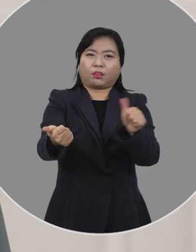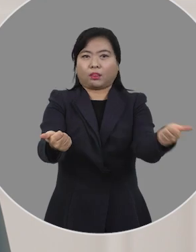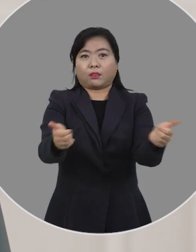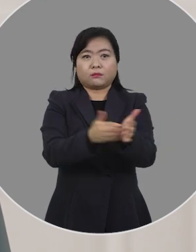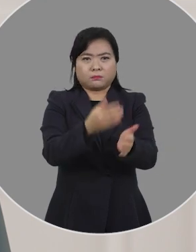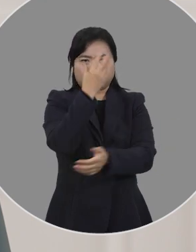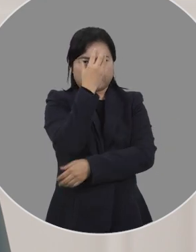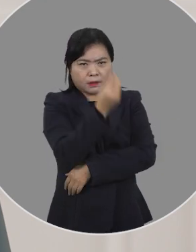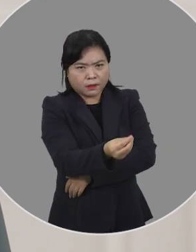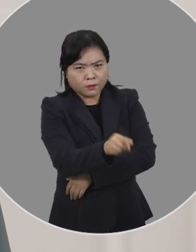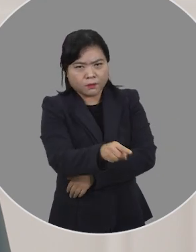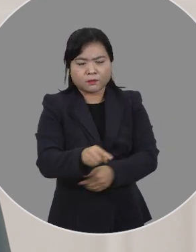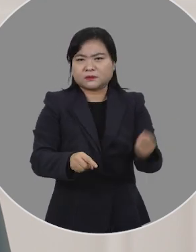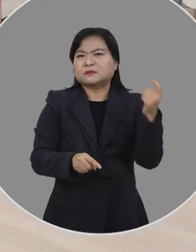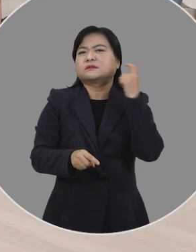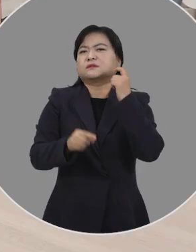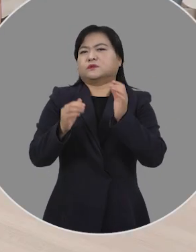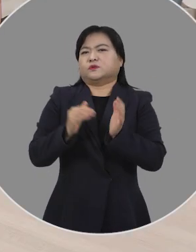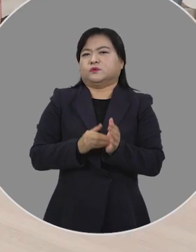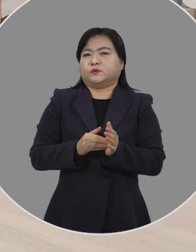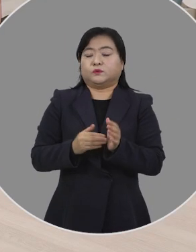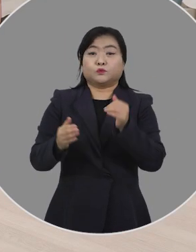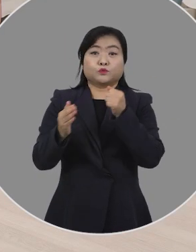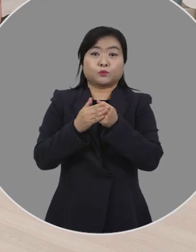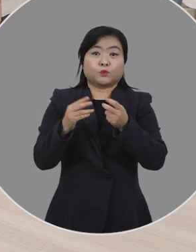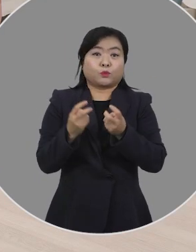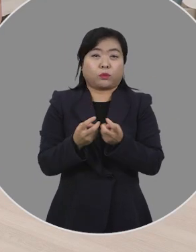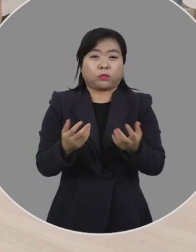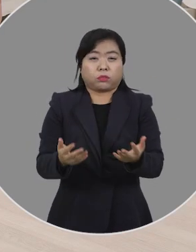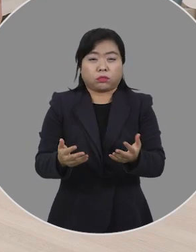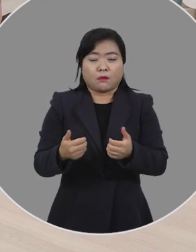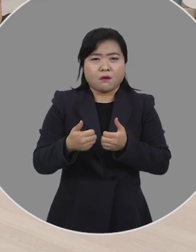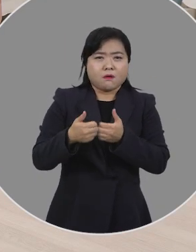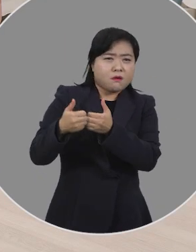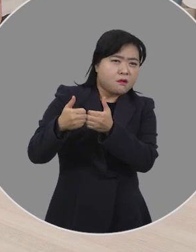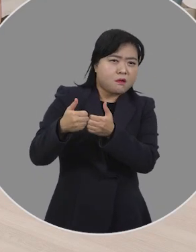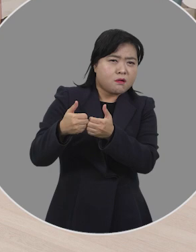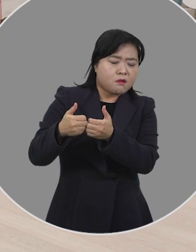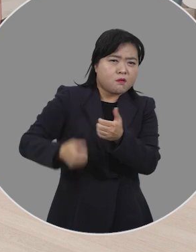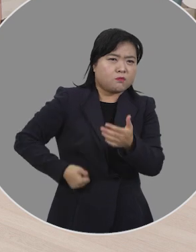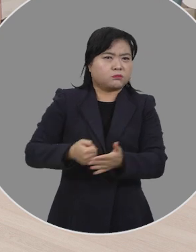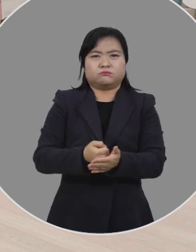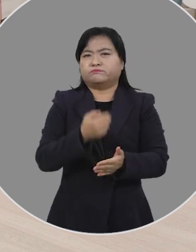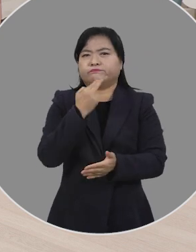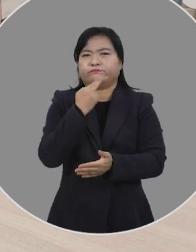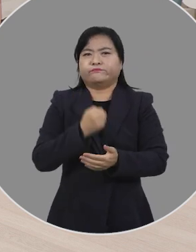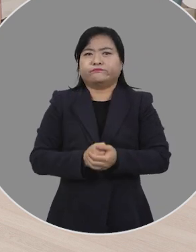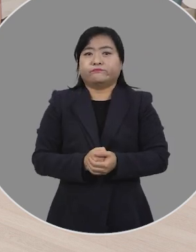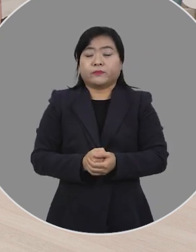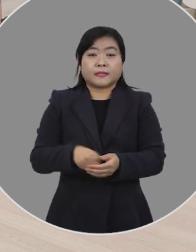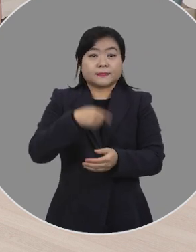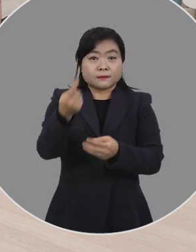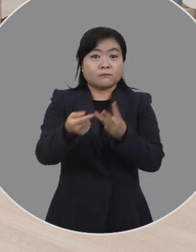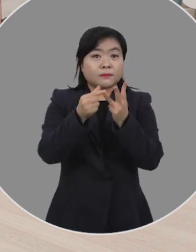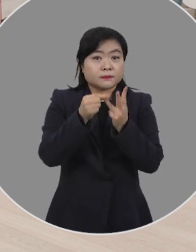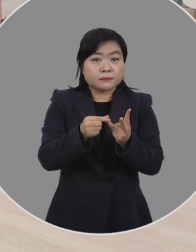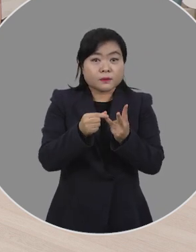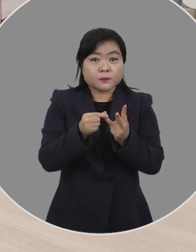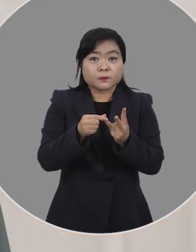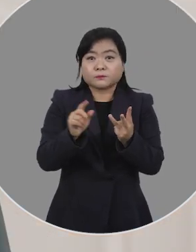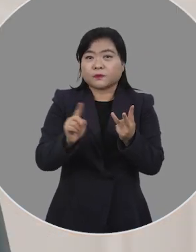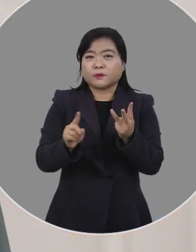눈으로 보거나 들었는데 어떻게 할 수 있을지 암담하겠죠. 그다음